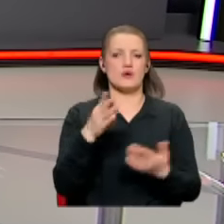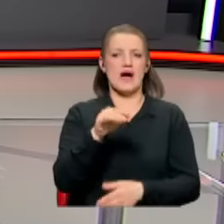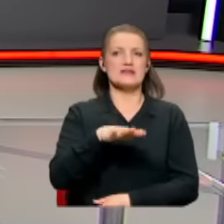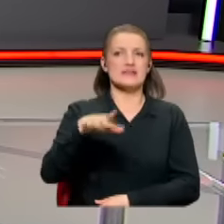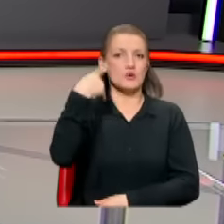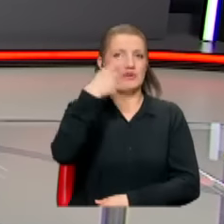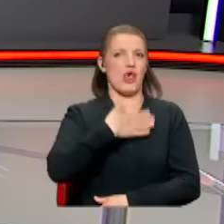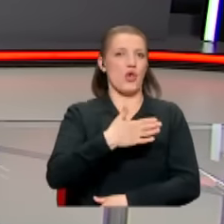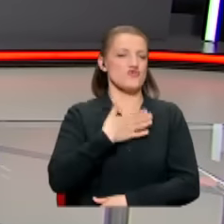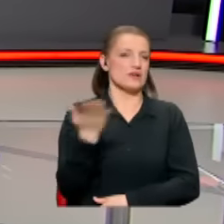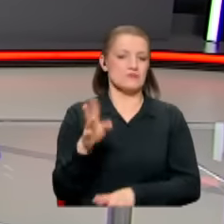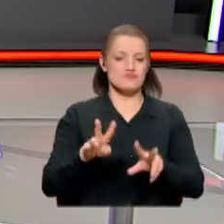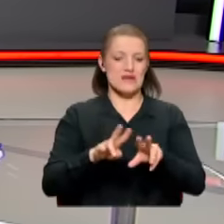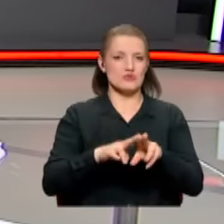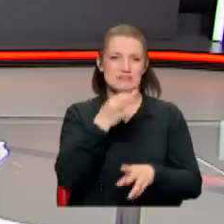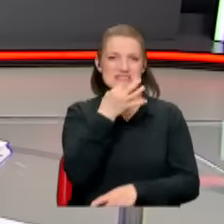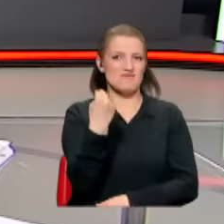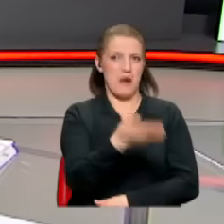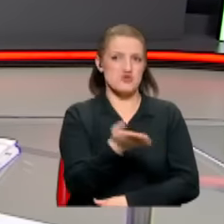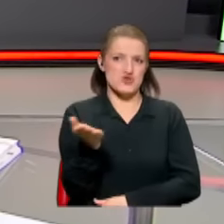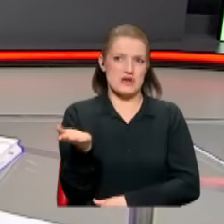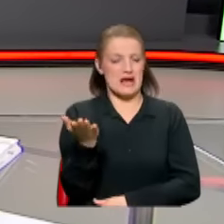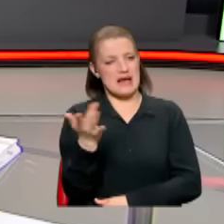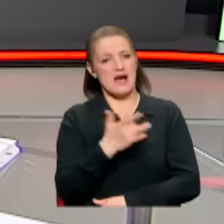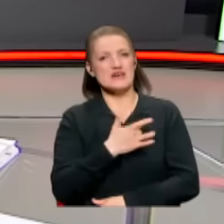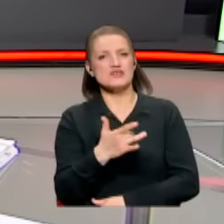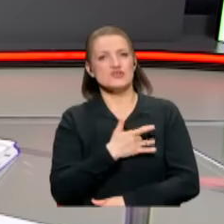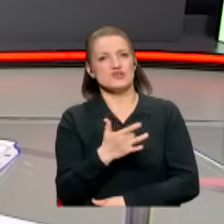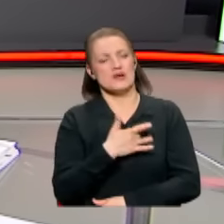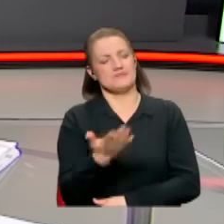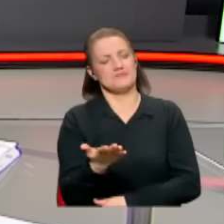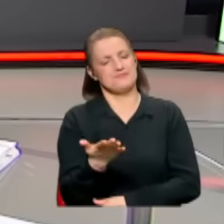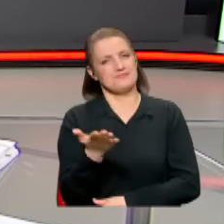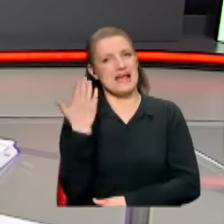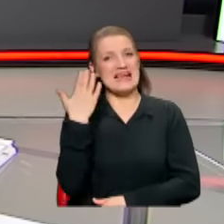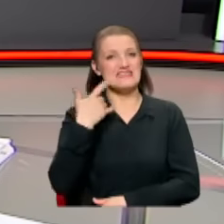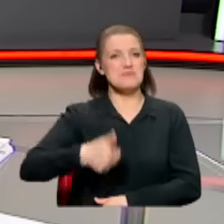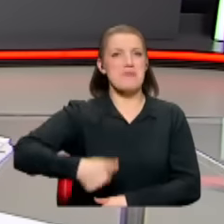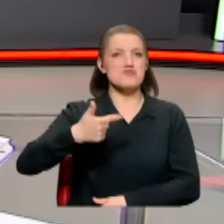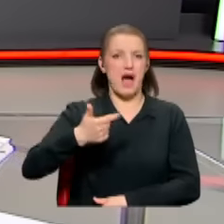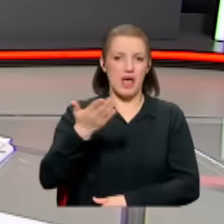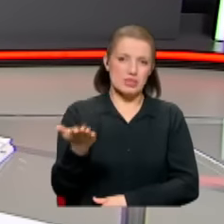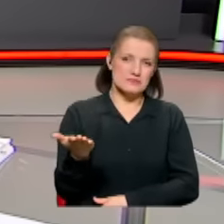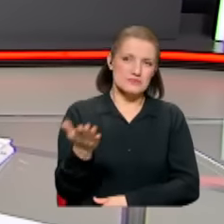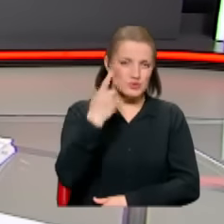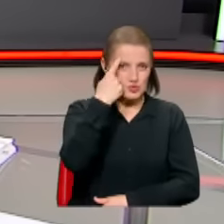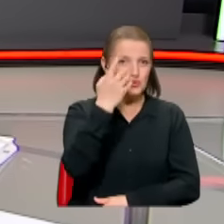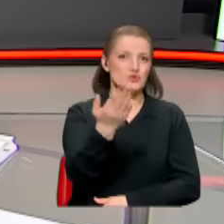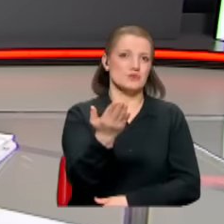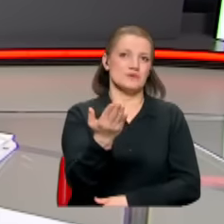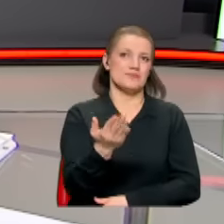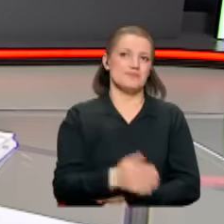arsadanmış. Murat Kurum izin vermiş ya. Acınacak hal ya. Eski başbakan ya. Düşünün ya.